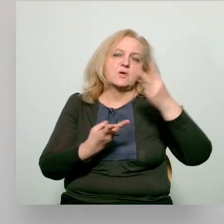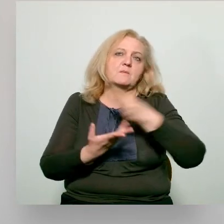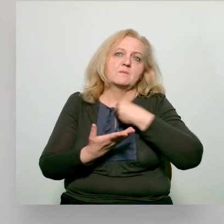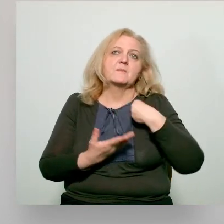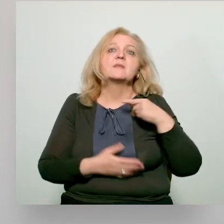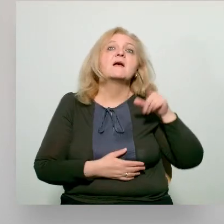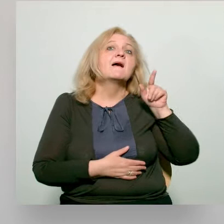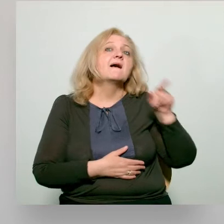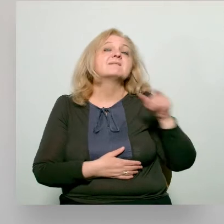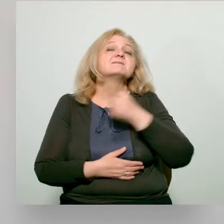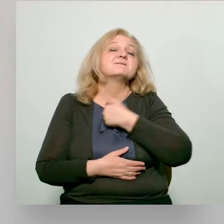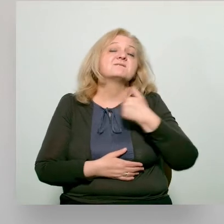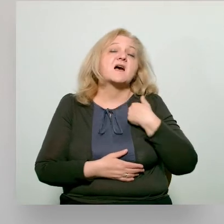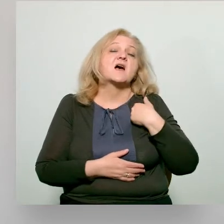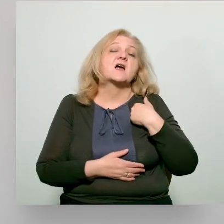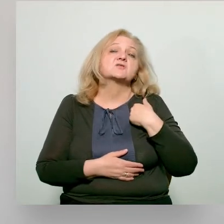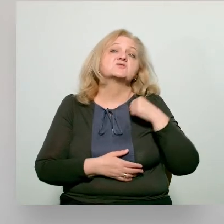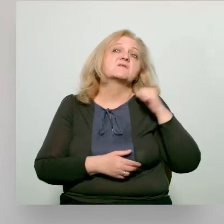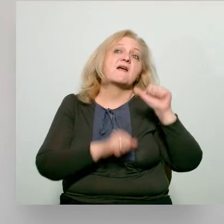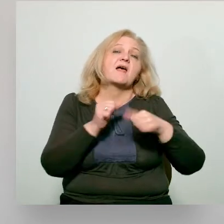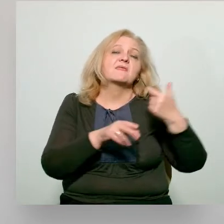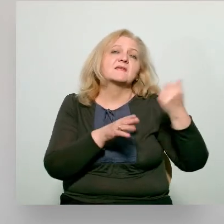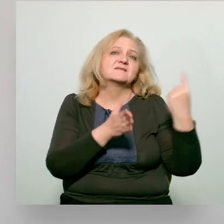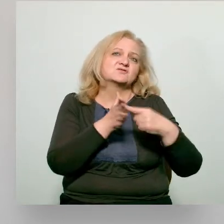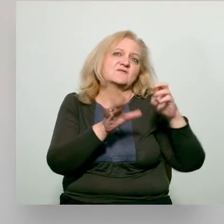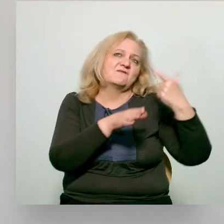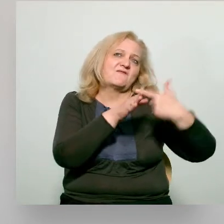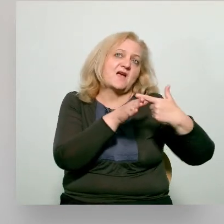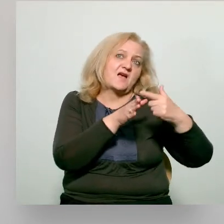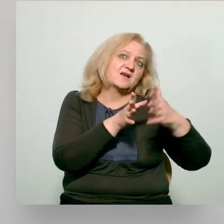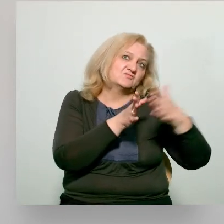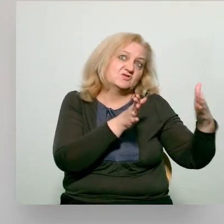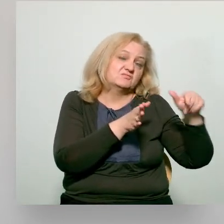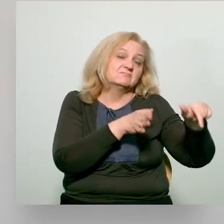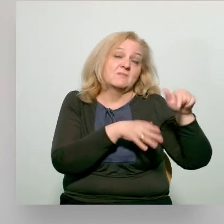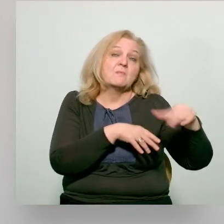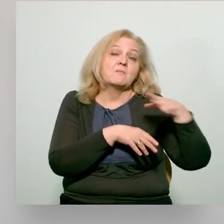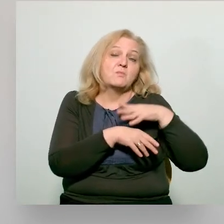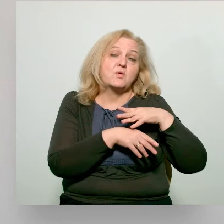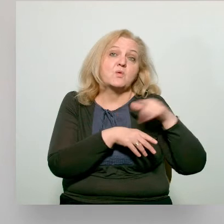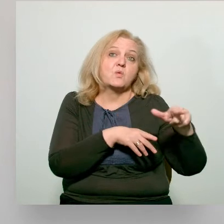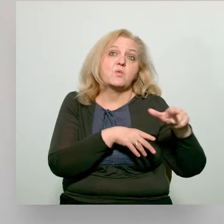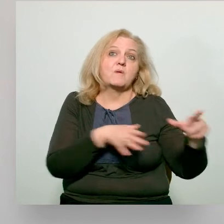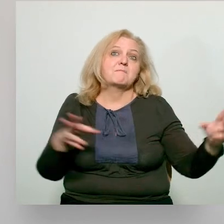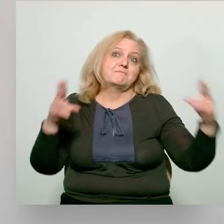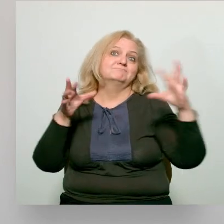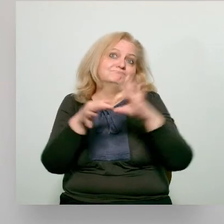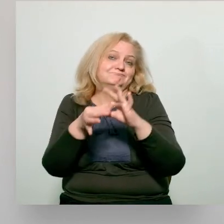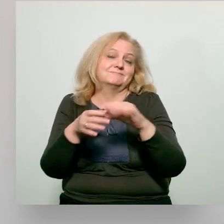latach 20. była tym mostem, w którym nasi I jeszcze w drugiej połowie XX